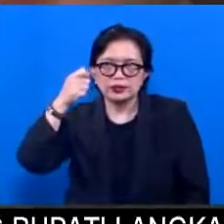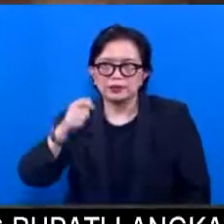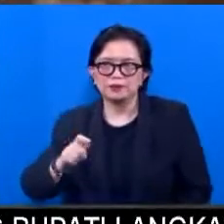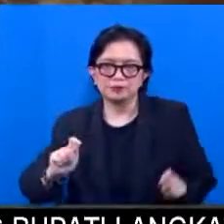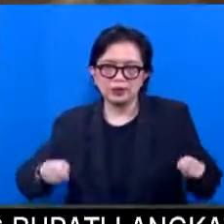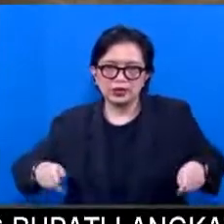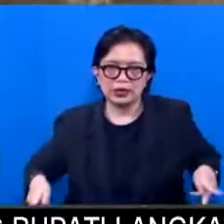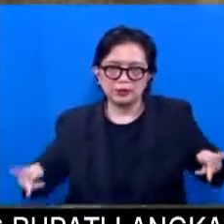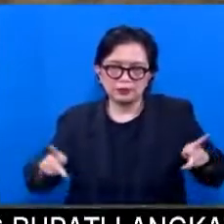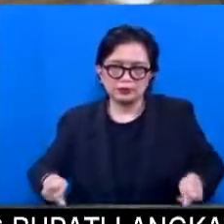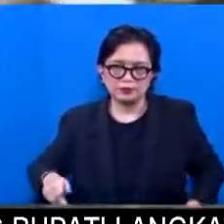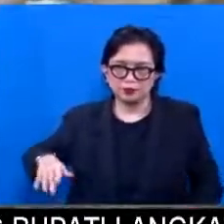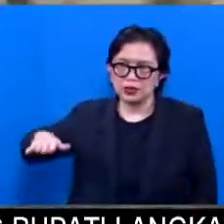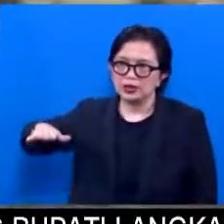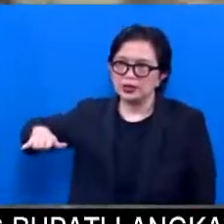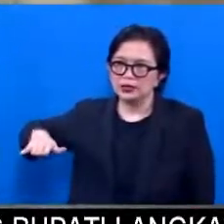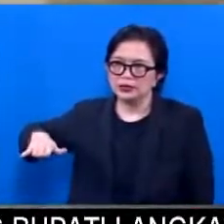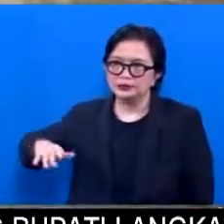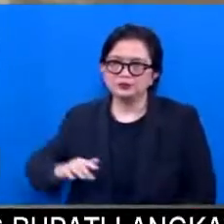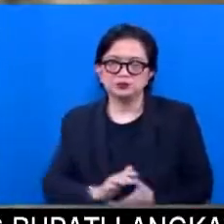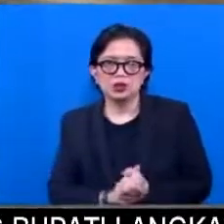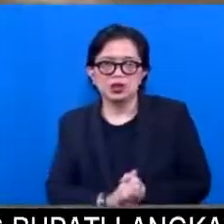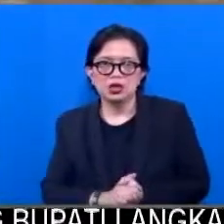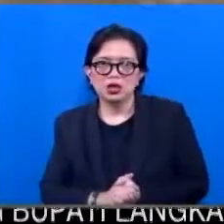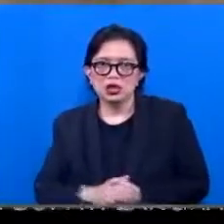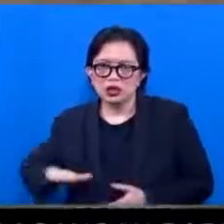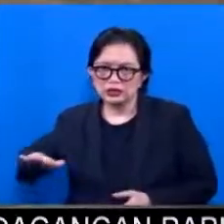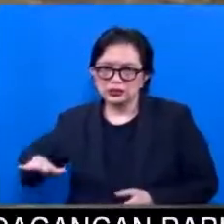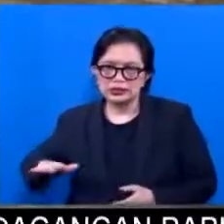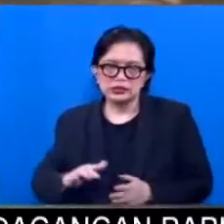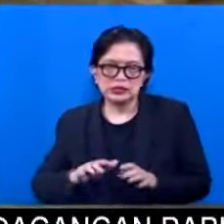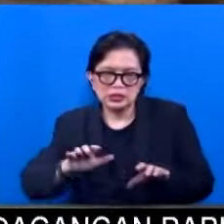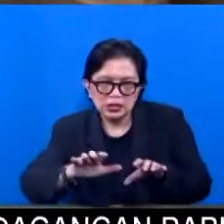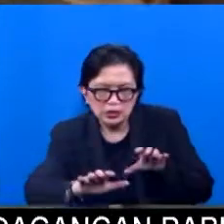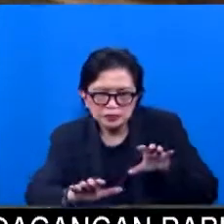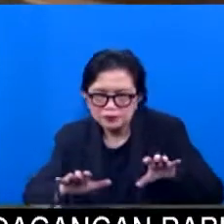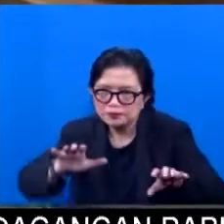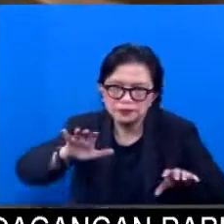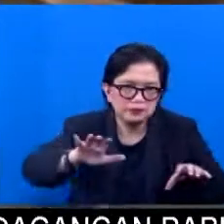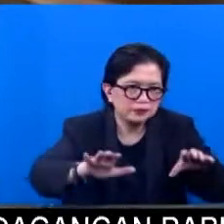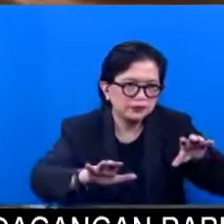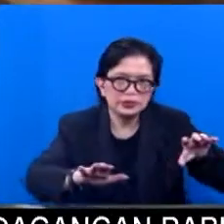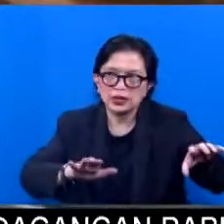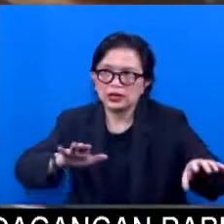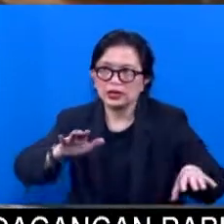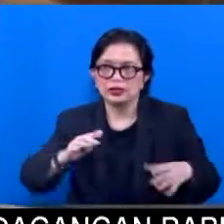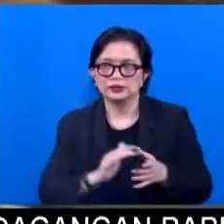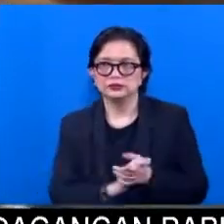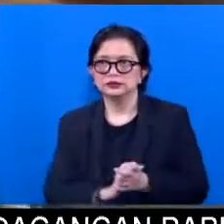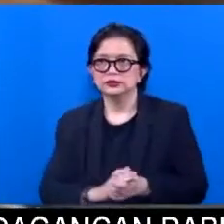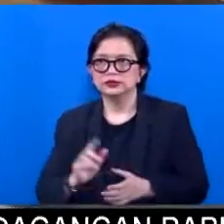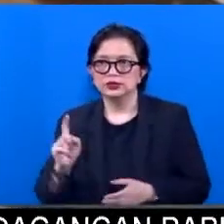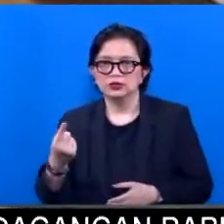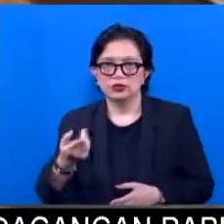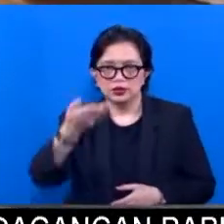masih kecil, Warsono berjalan dengan cara merangkak. Apa yang dialami Warsono berawal saat ia mengalami sakit